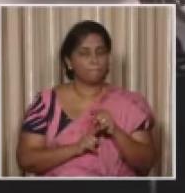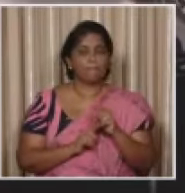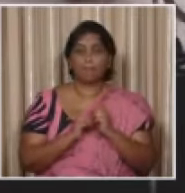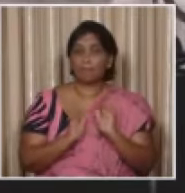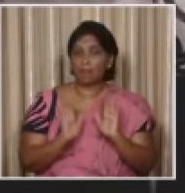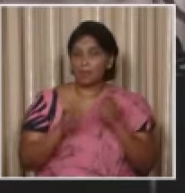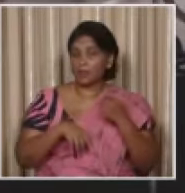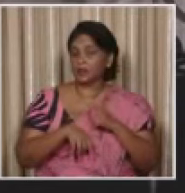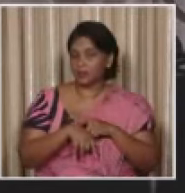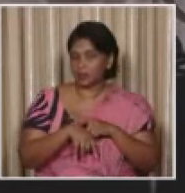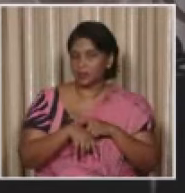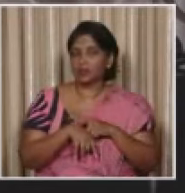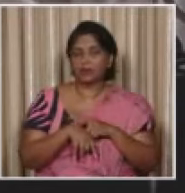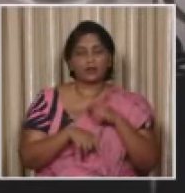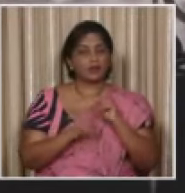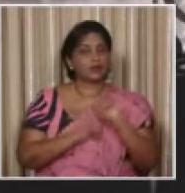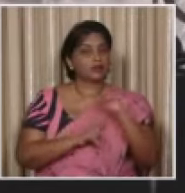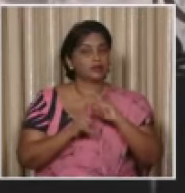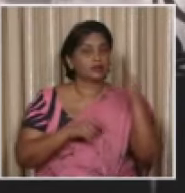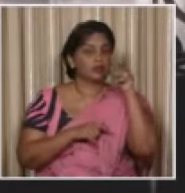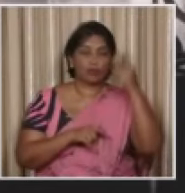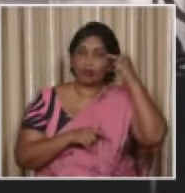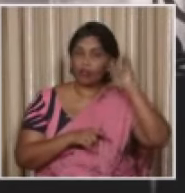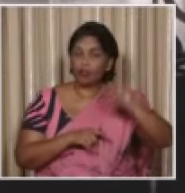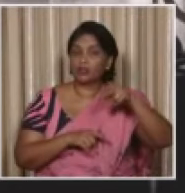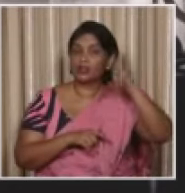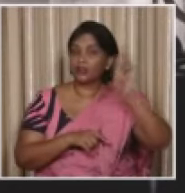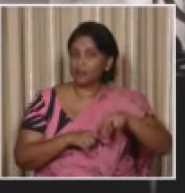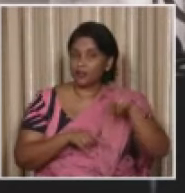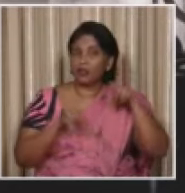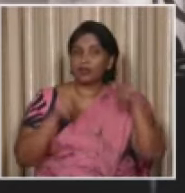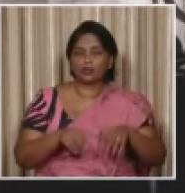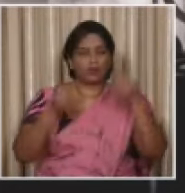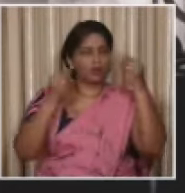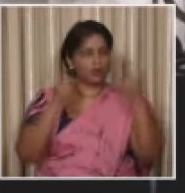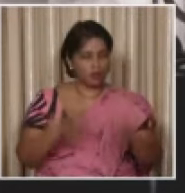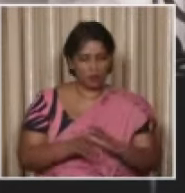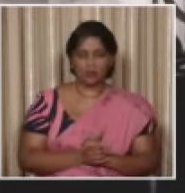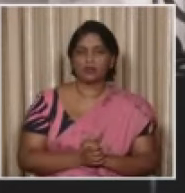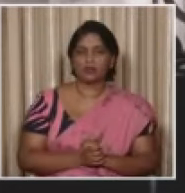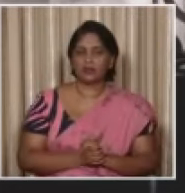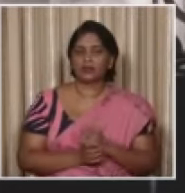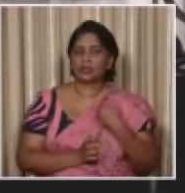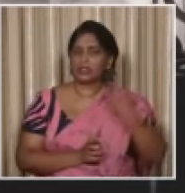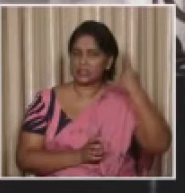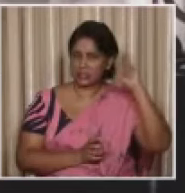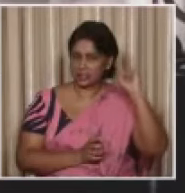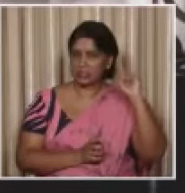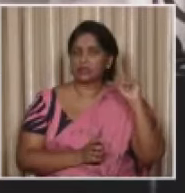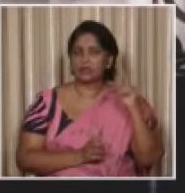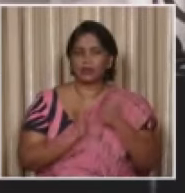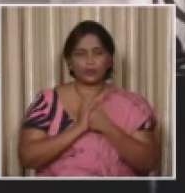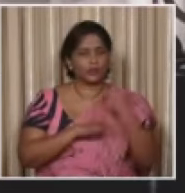करन अवस्थावे मे सभावे एतुमागेन तिबुनु विश्वासय दैन भंग वेला तियेनवायि कियला मम ईये